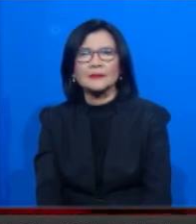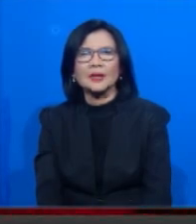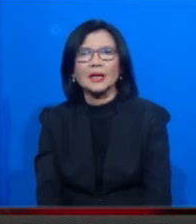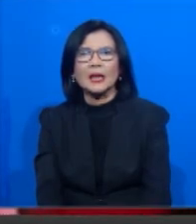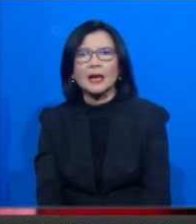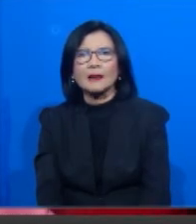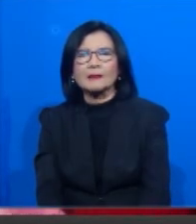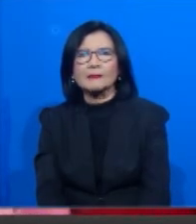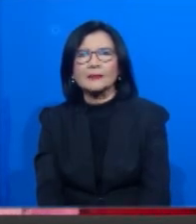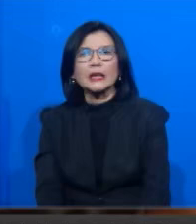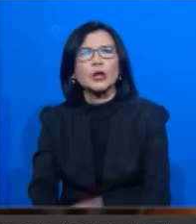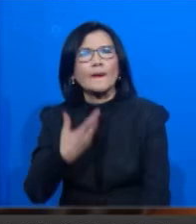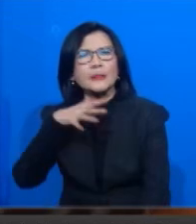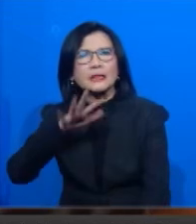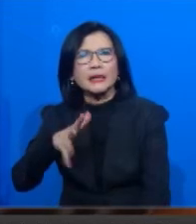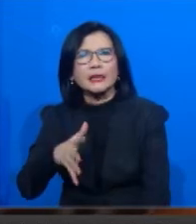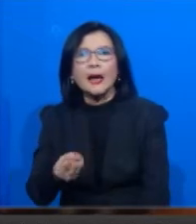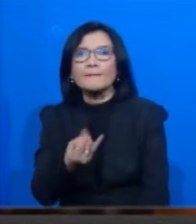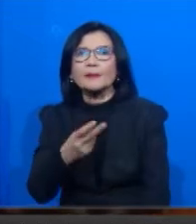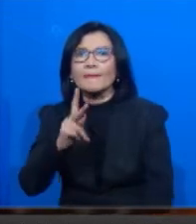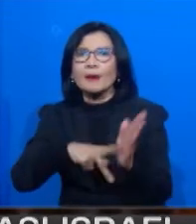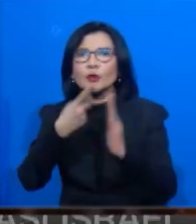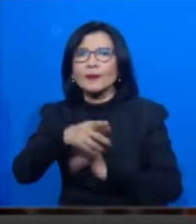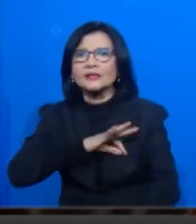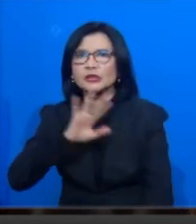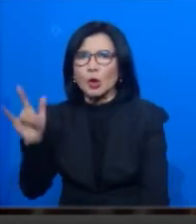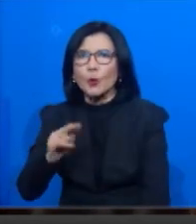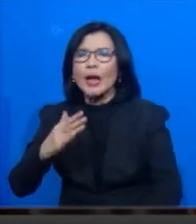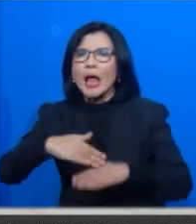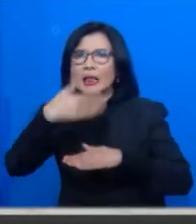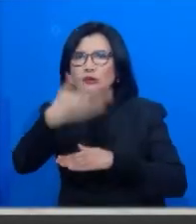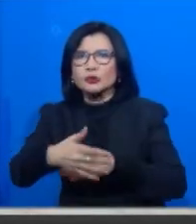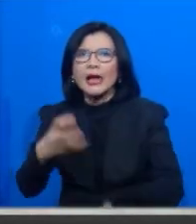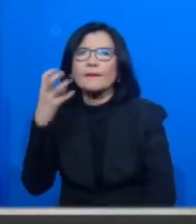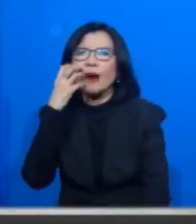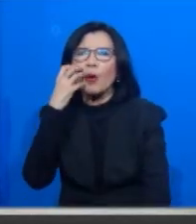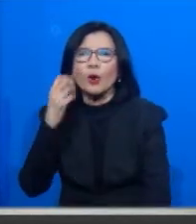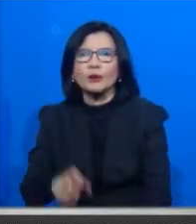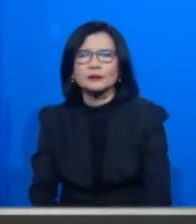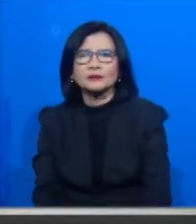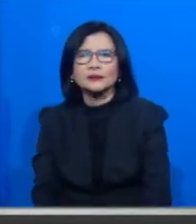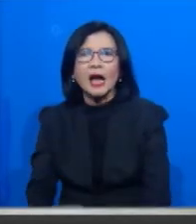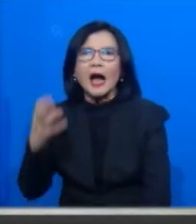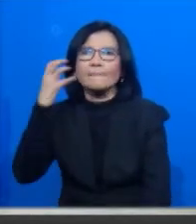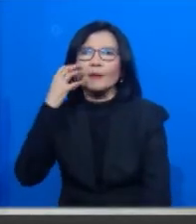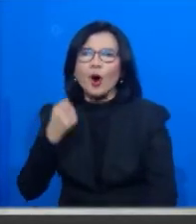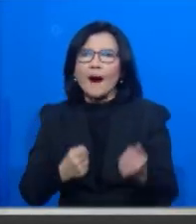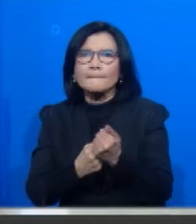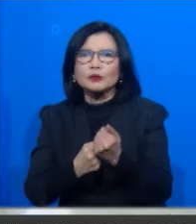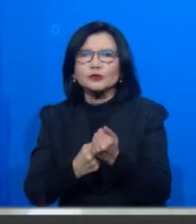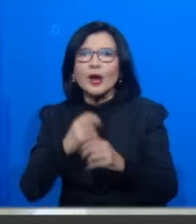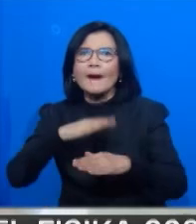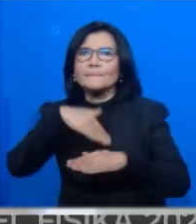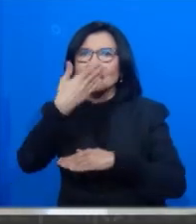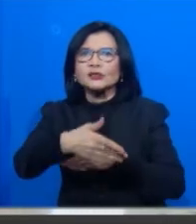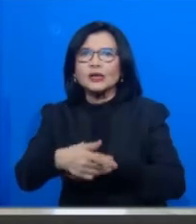pengamat politik Adi Prayitno memperkirakan sejumlah program Jokowi pasti akan dilanjutkan Prabowo. Terlebih Prabowo mengusung keberlanjutan saat